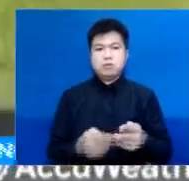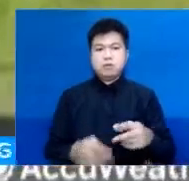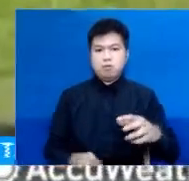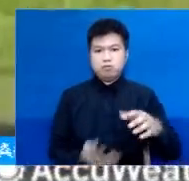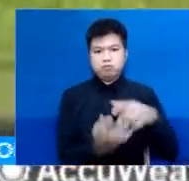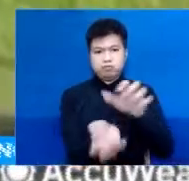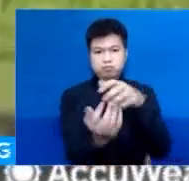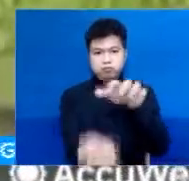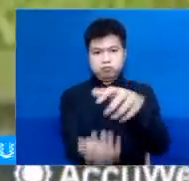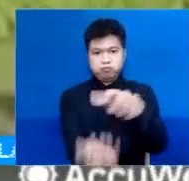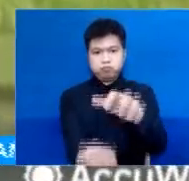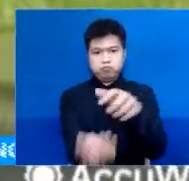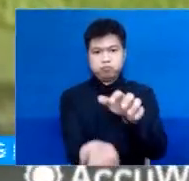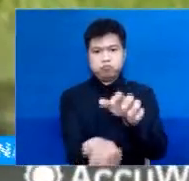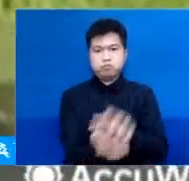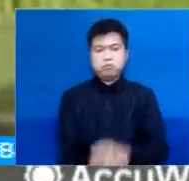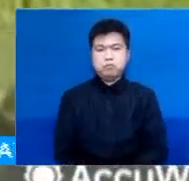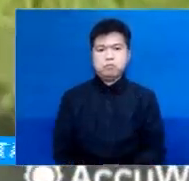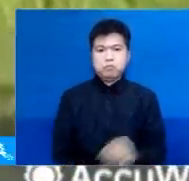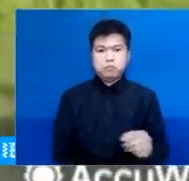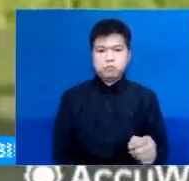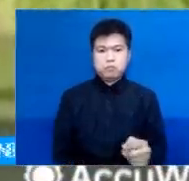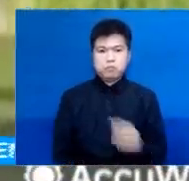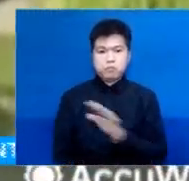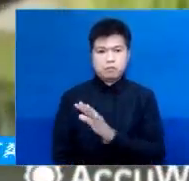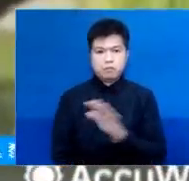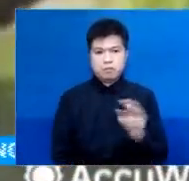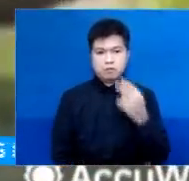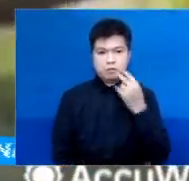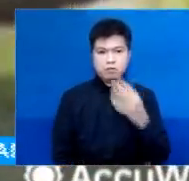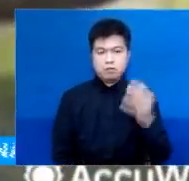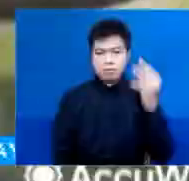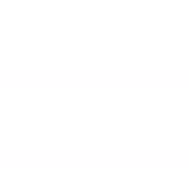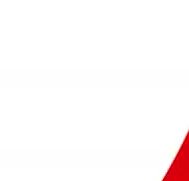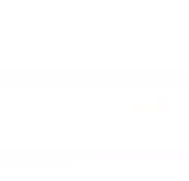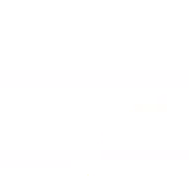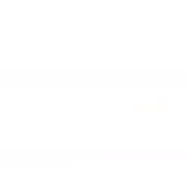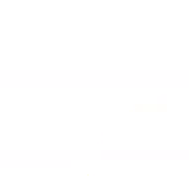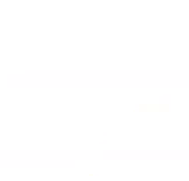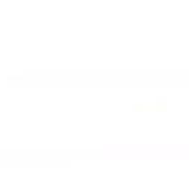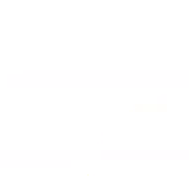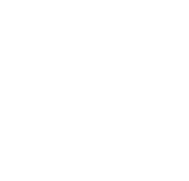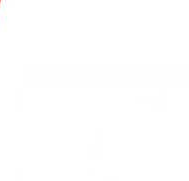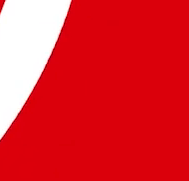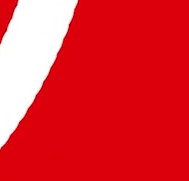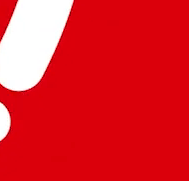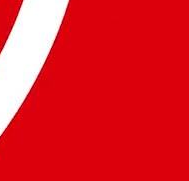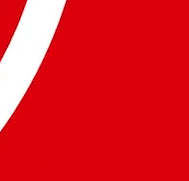Nagbabalita mula sa Frontline, Mon Gualvez, News 5.